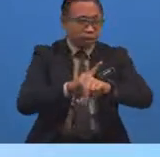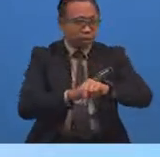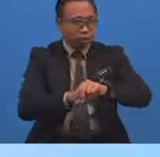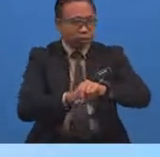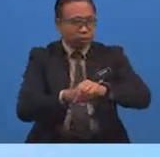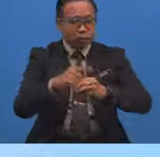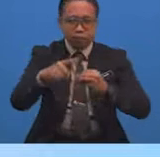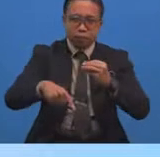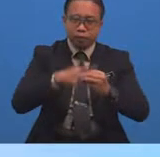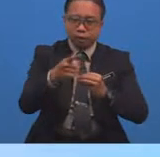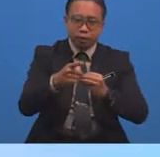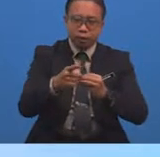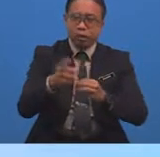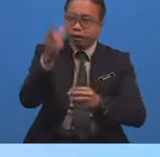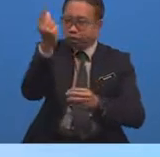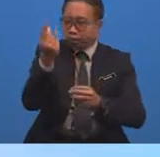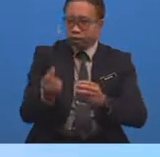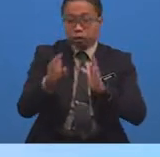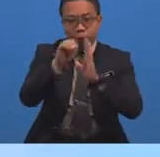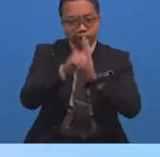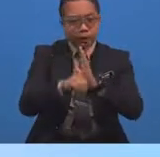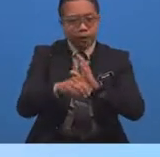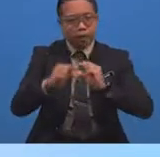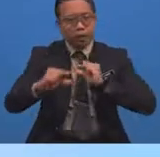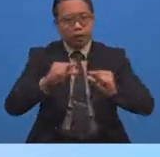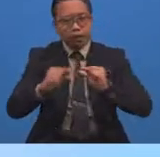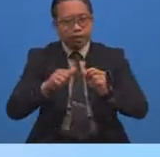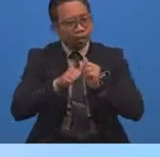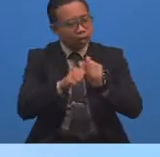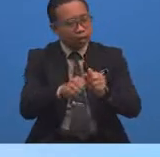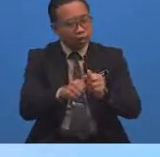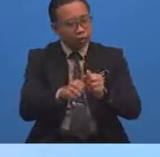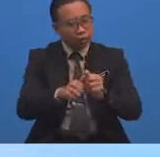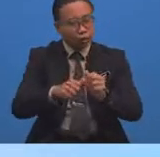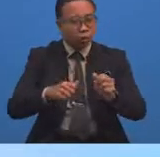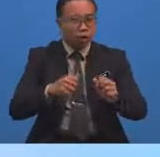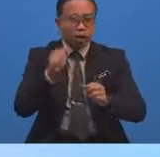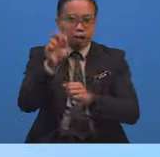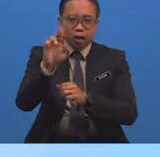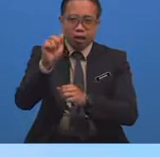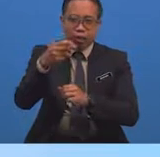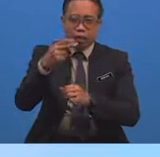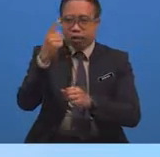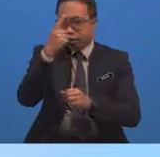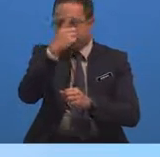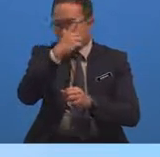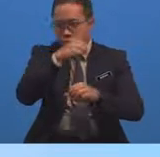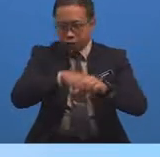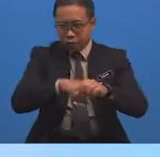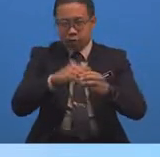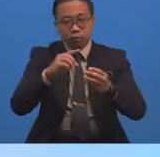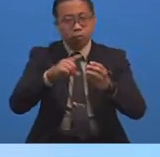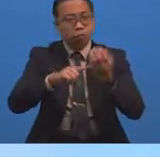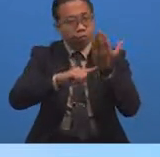jarum menit bergerak mengikut arah jam bermula nomor